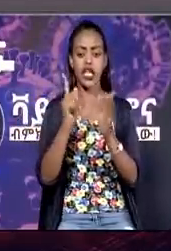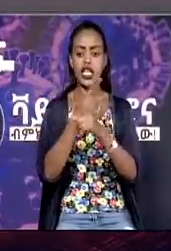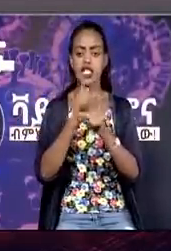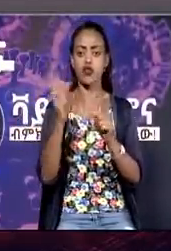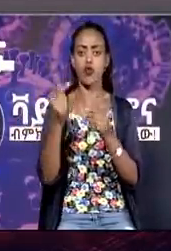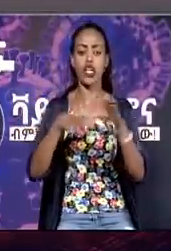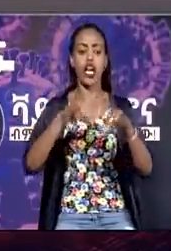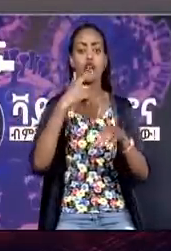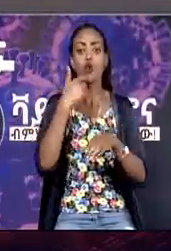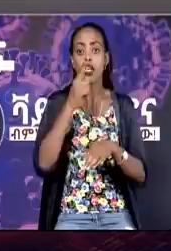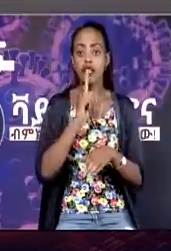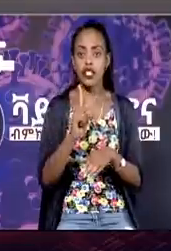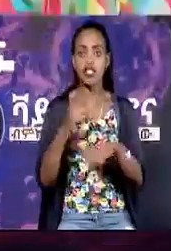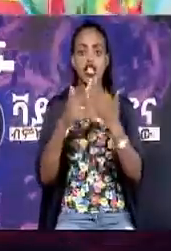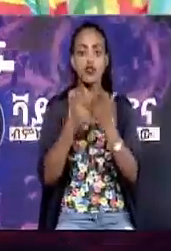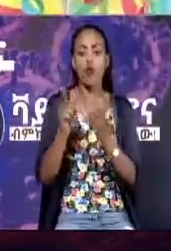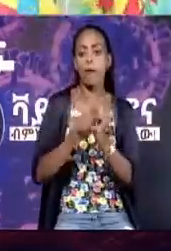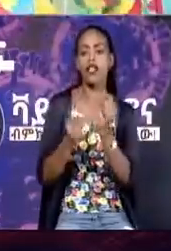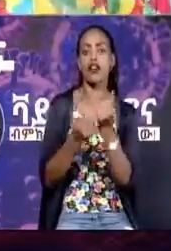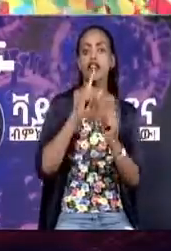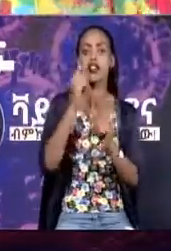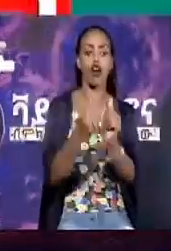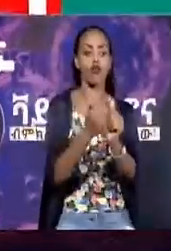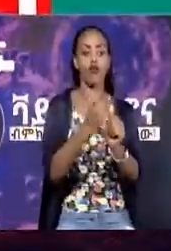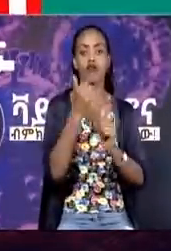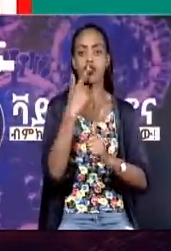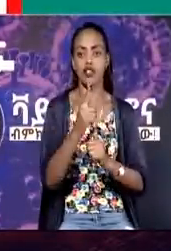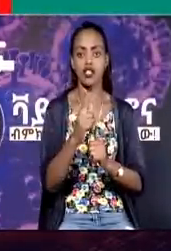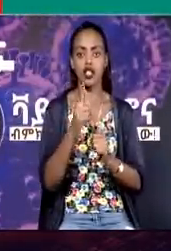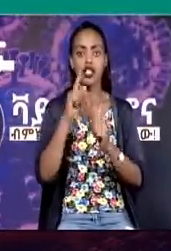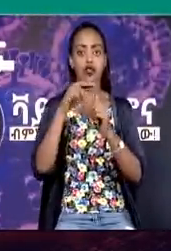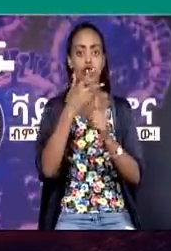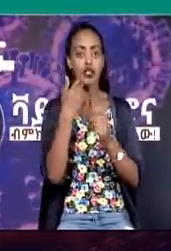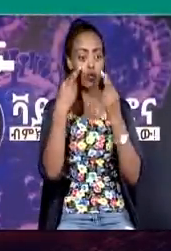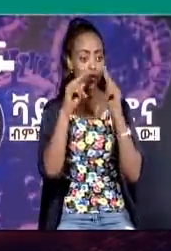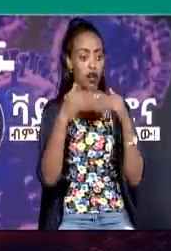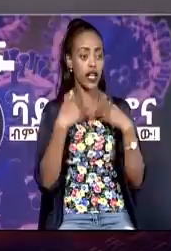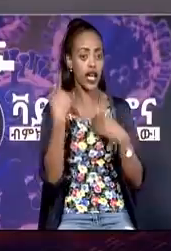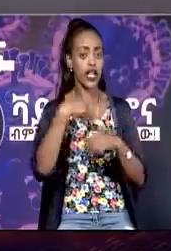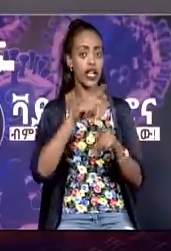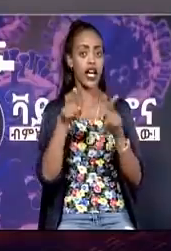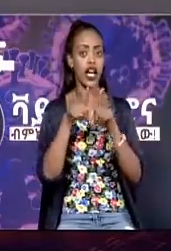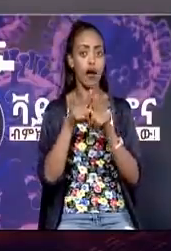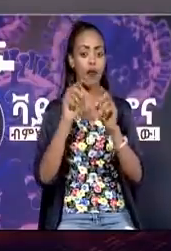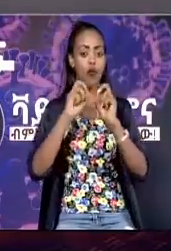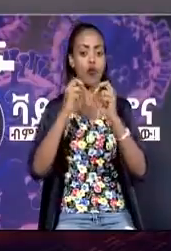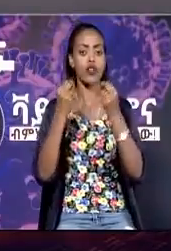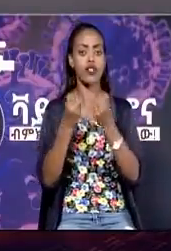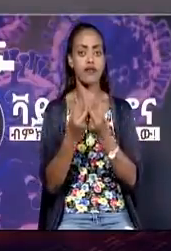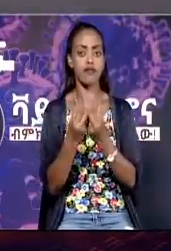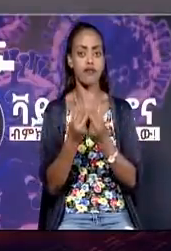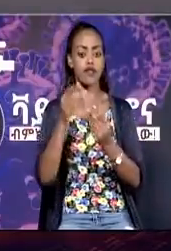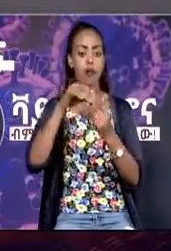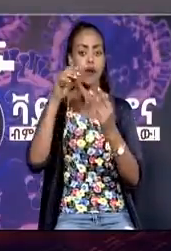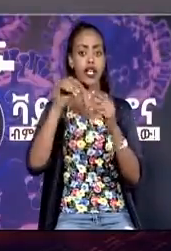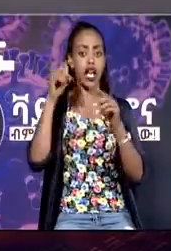ኣለዎ እዩ ዝብል። ስለዚ በዚ መሰረት ኢና ንጓዓዝ ማለት እዩ። ብወገን ትግራይ ክንሪኦ እንተለና ንሕና ከም ውድብ መረፃ